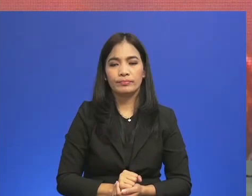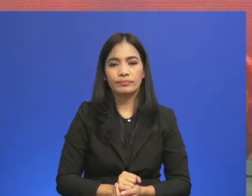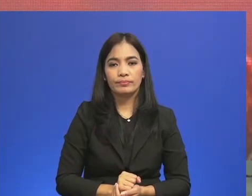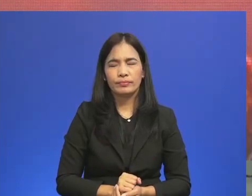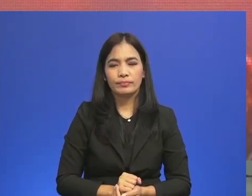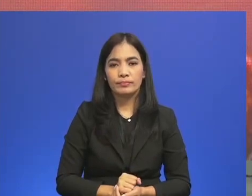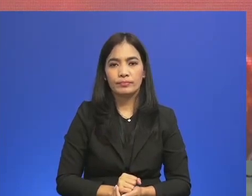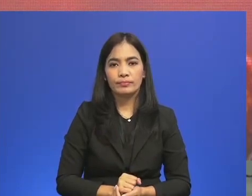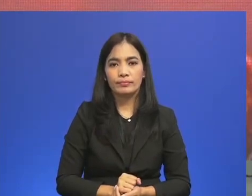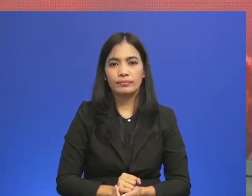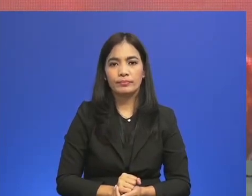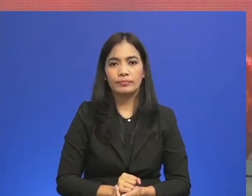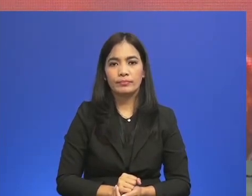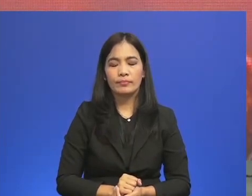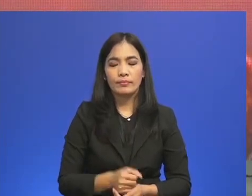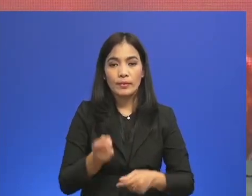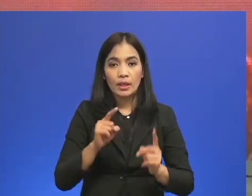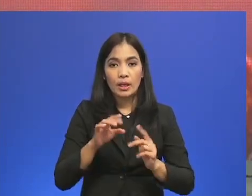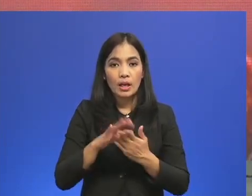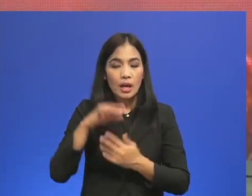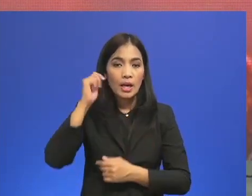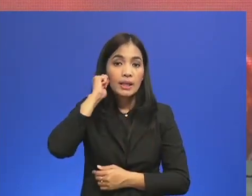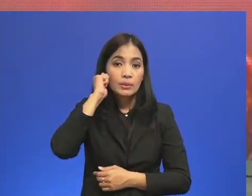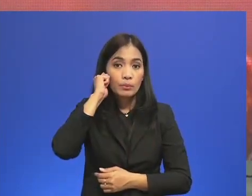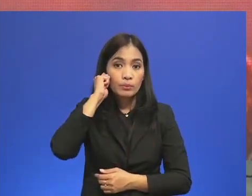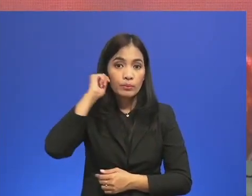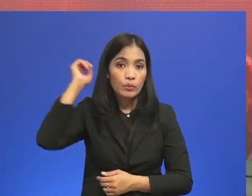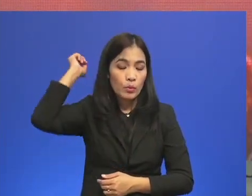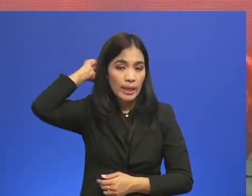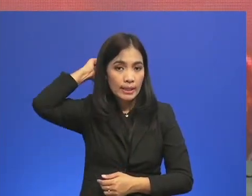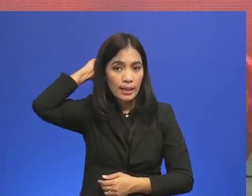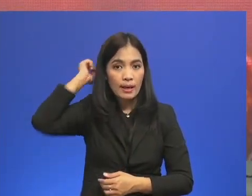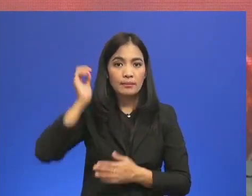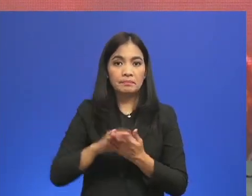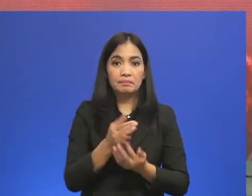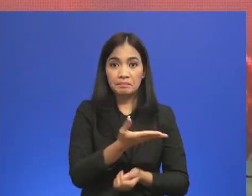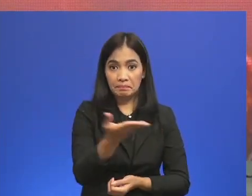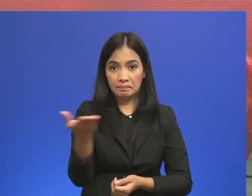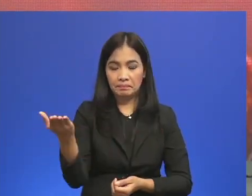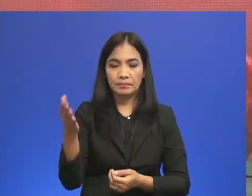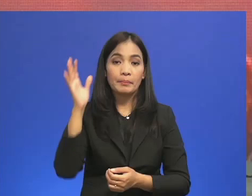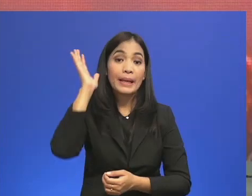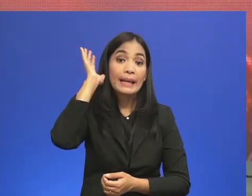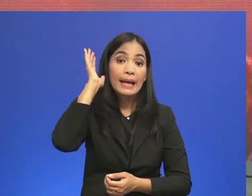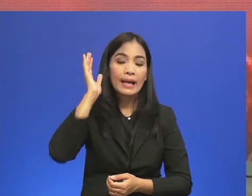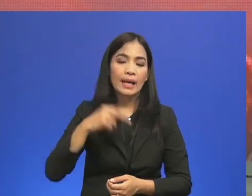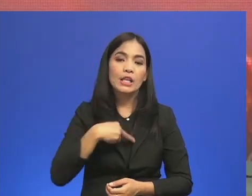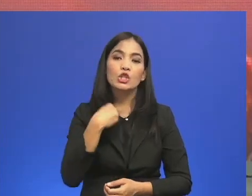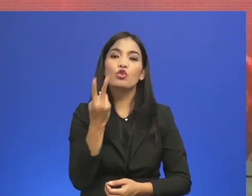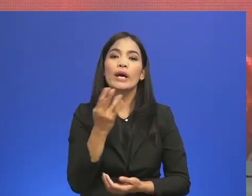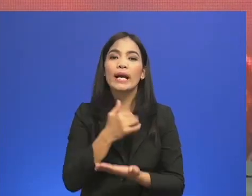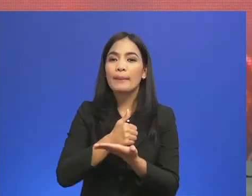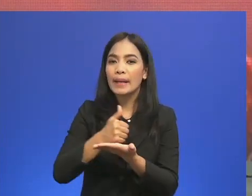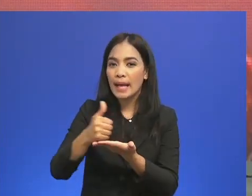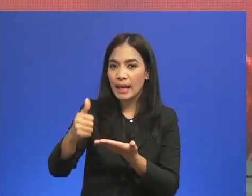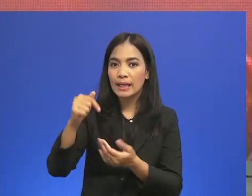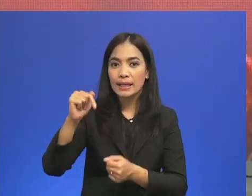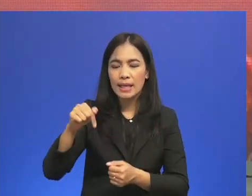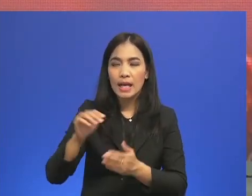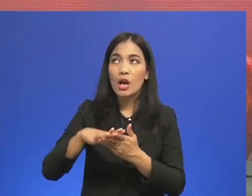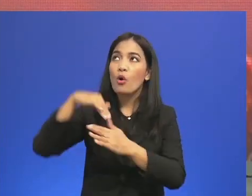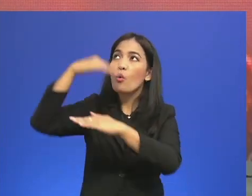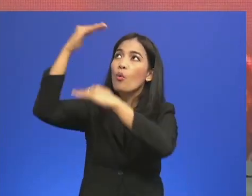jangan, ya. Jadi kaum ibu, kaum wanita yang sekarang mendengarkan suara kebenaran ini, wanita